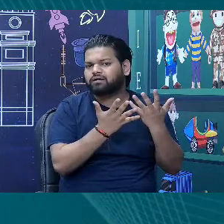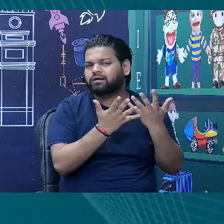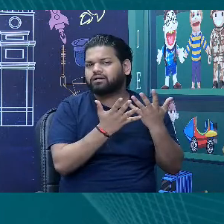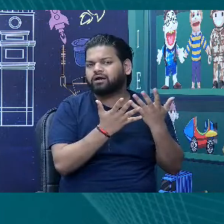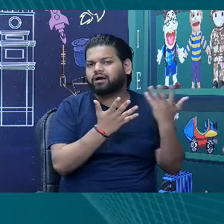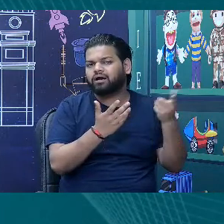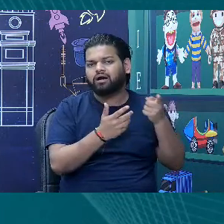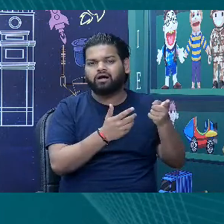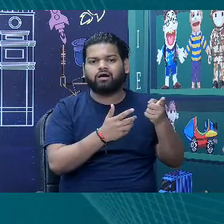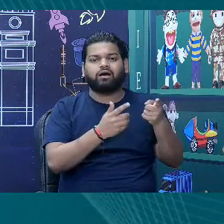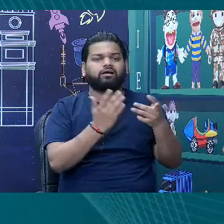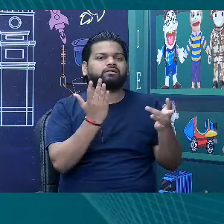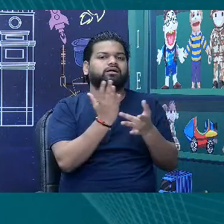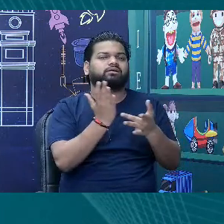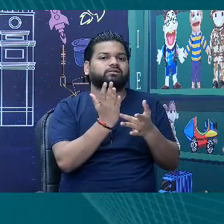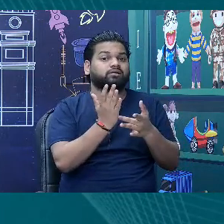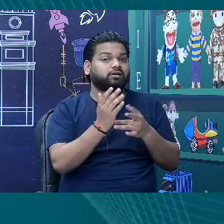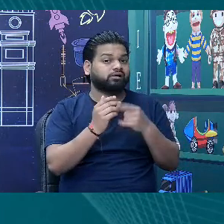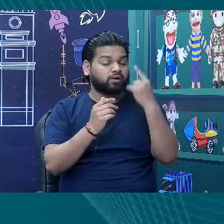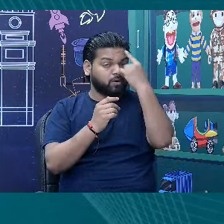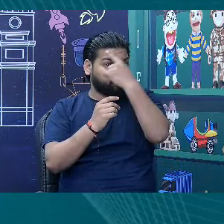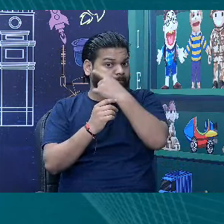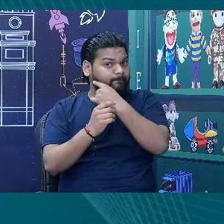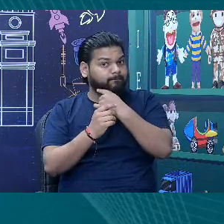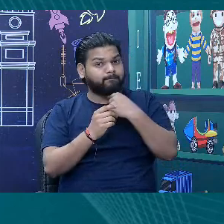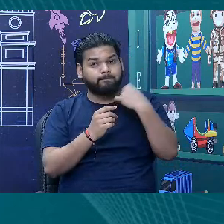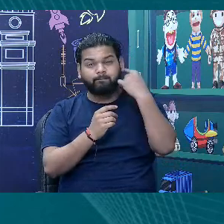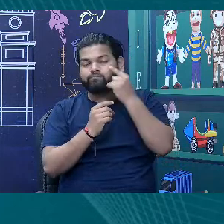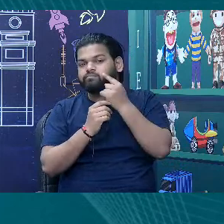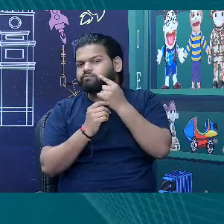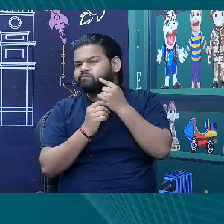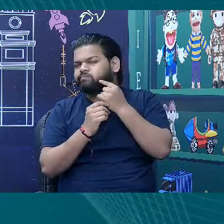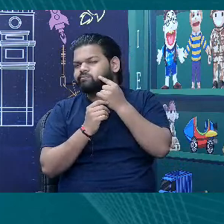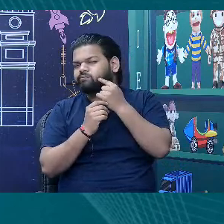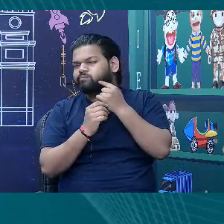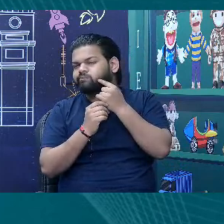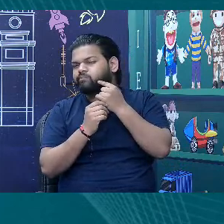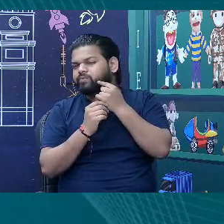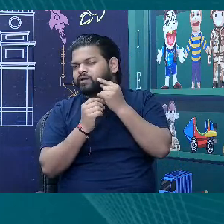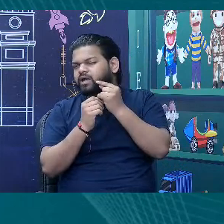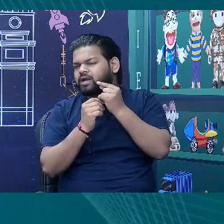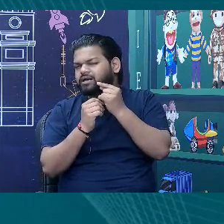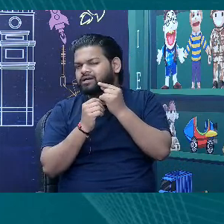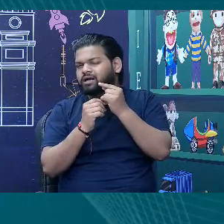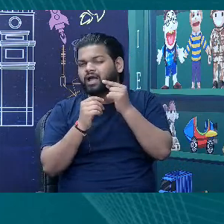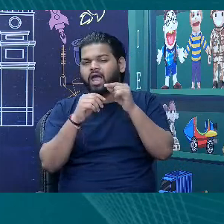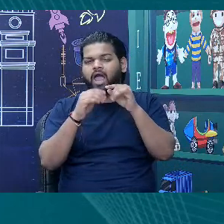एक cheek muscle में function बाकी था और उसी के through वो messages भेजते थे अपने